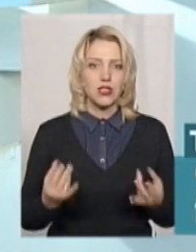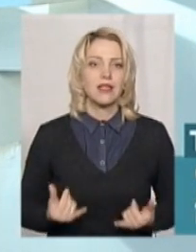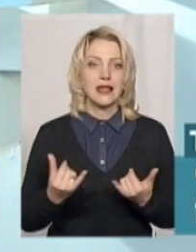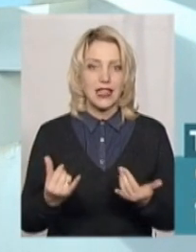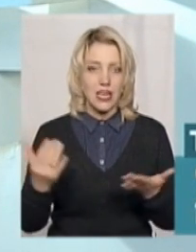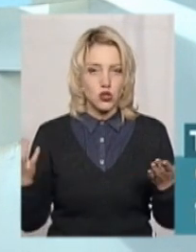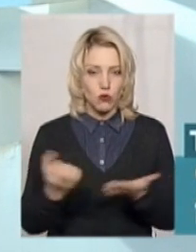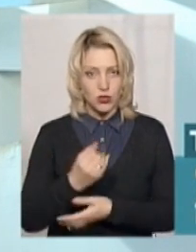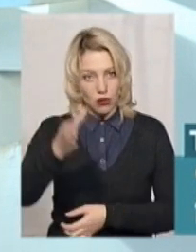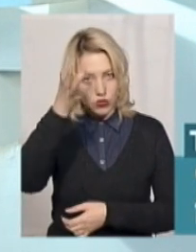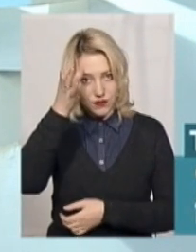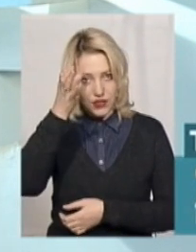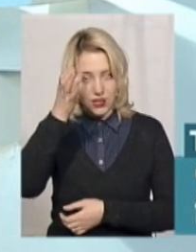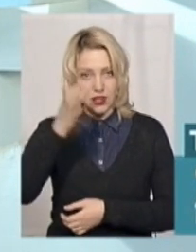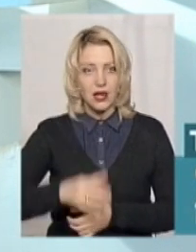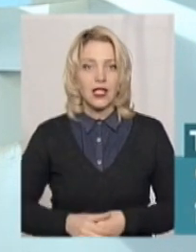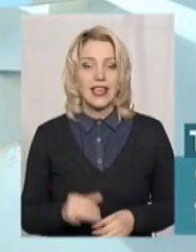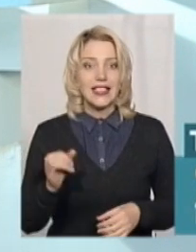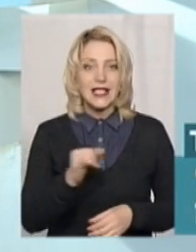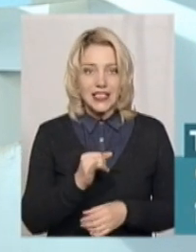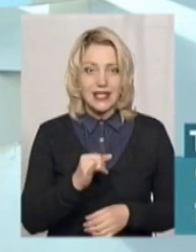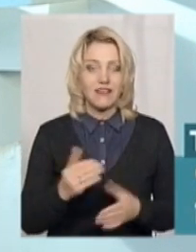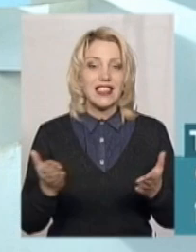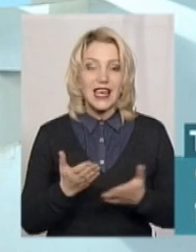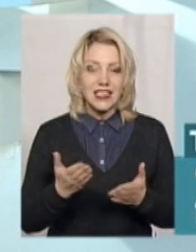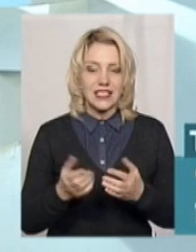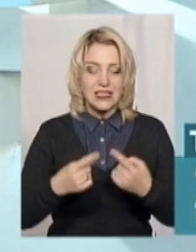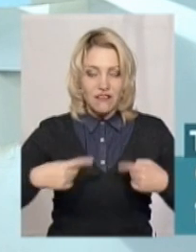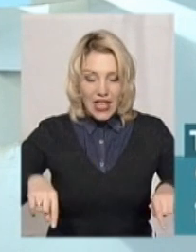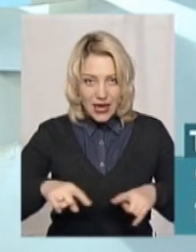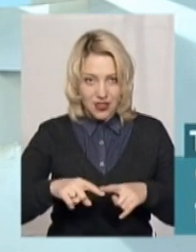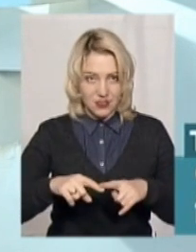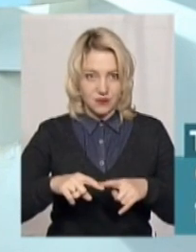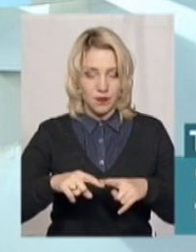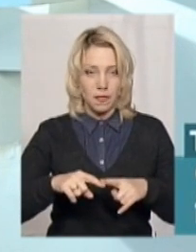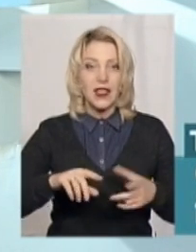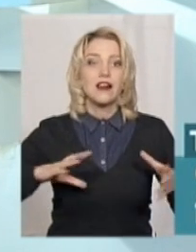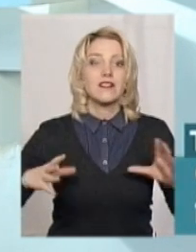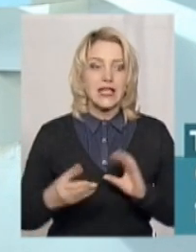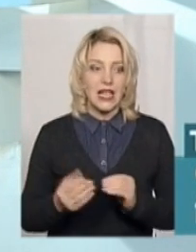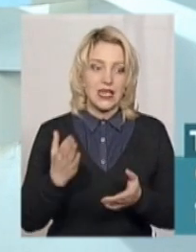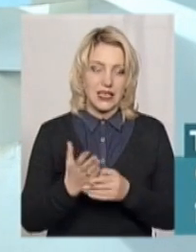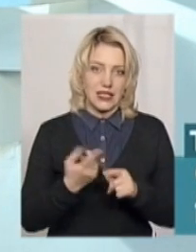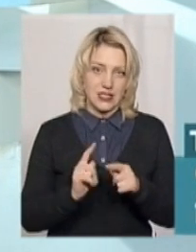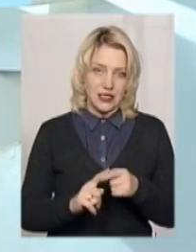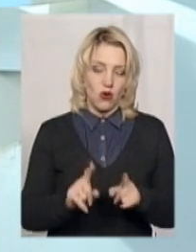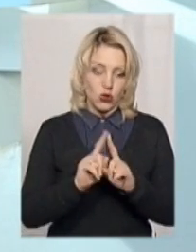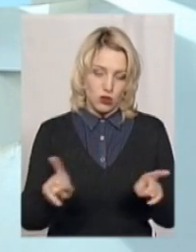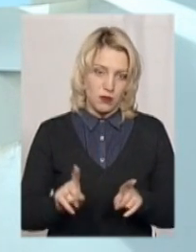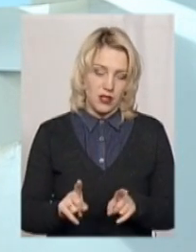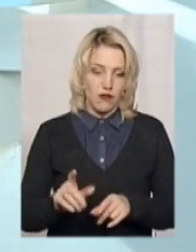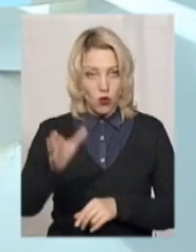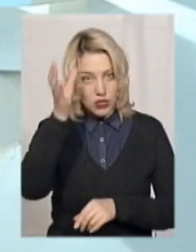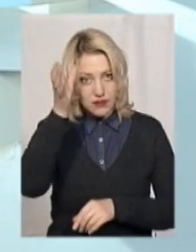здобуття освіти, і в яких сферах взагалі є ці особливі освітні